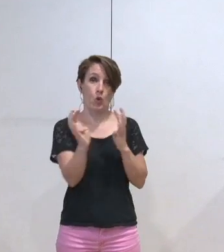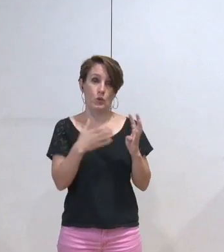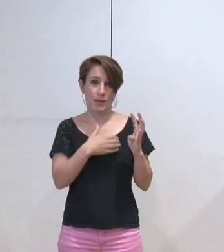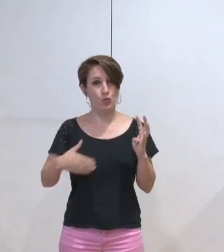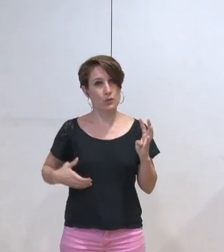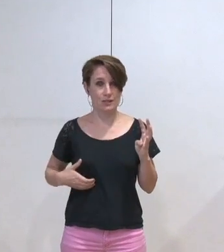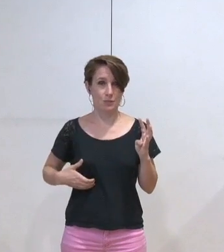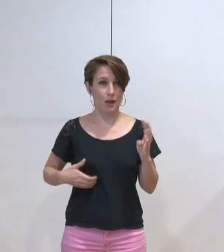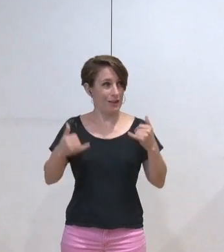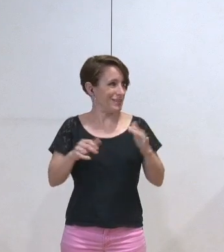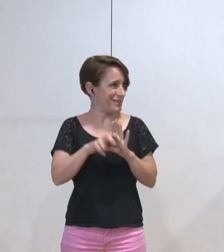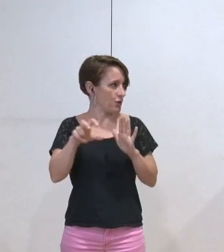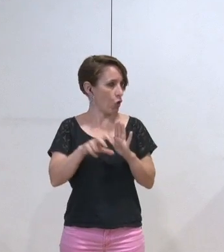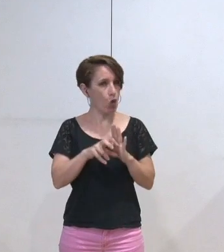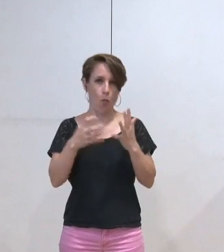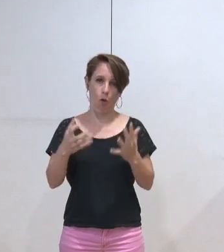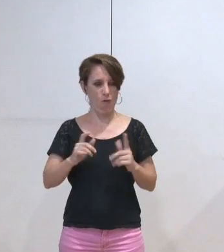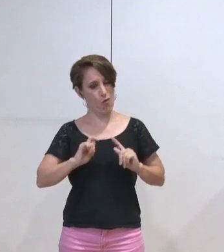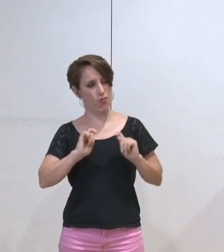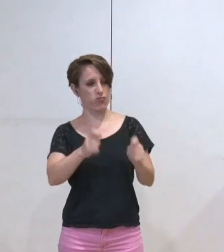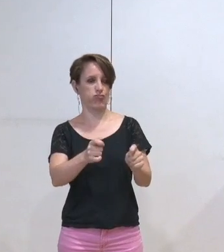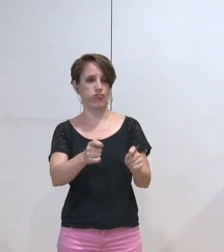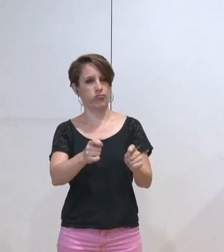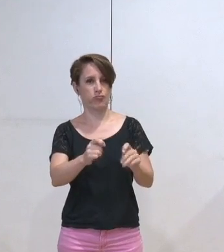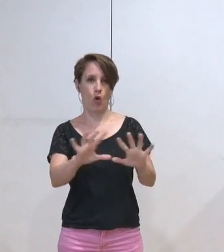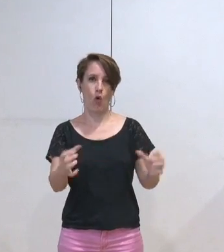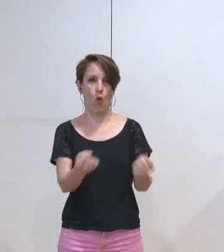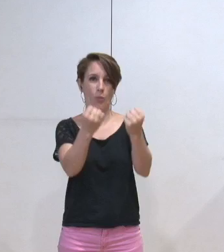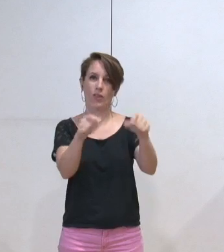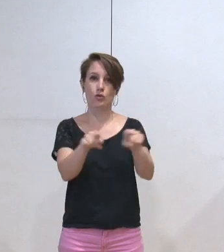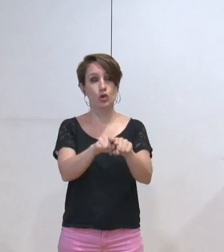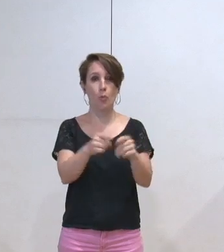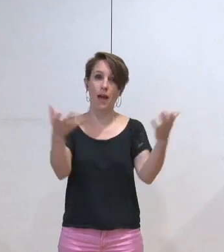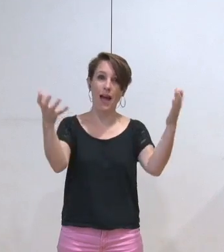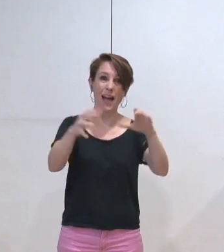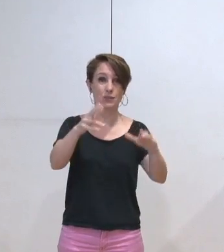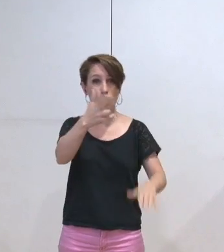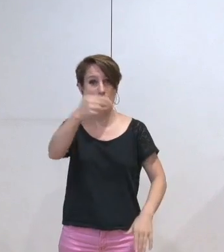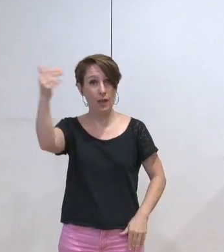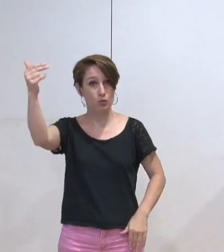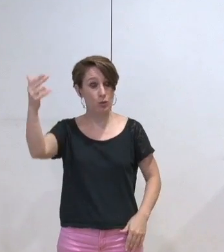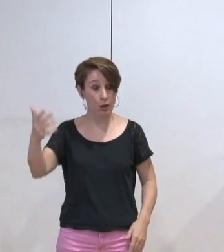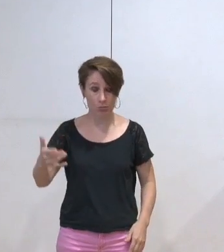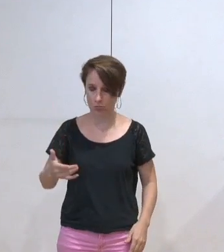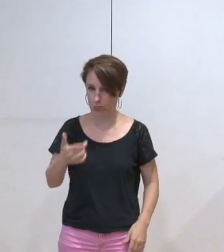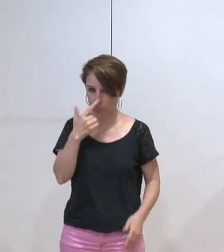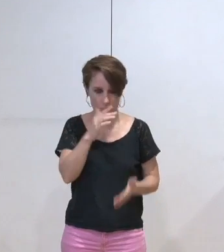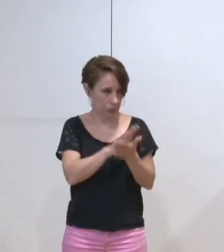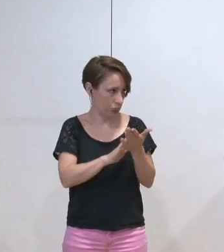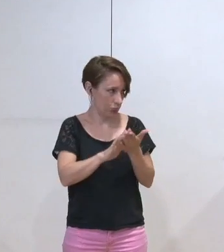Grenoble au fond d'une certaine au fond lui donner les compétences d'une Assemblée nationale et d'aller au-delà de